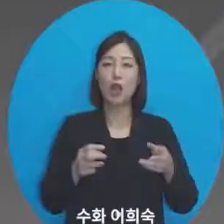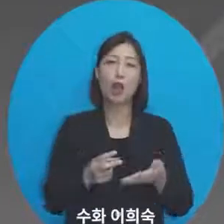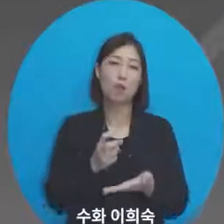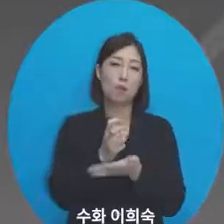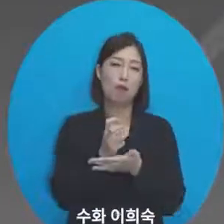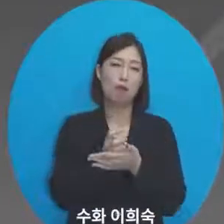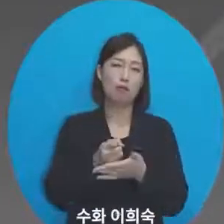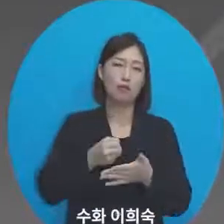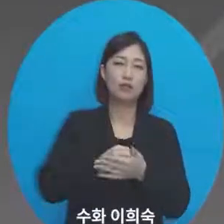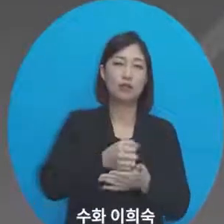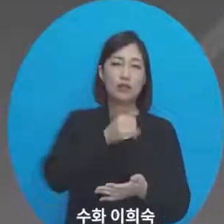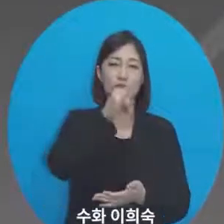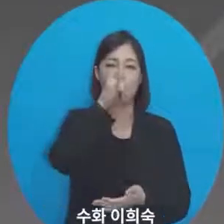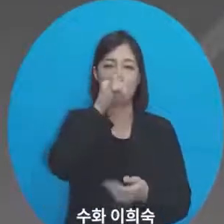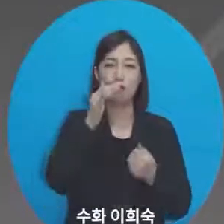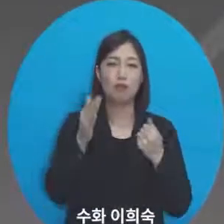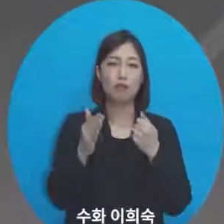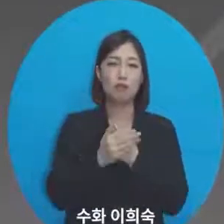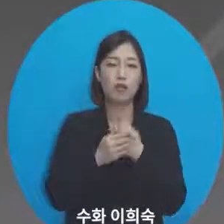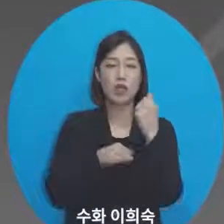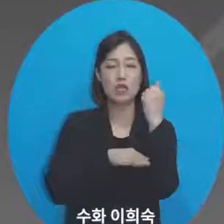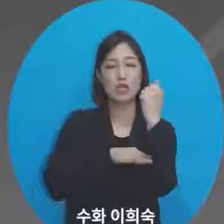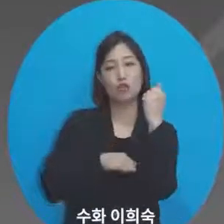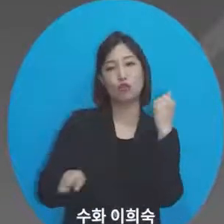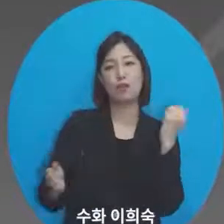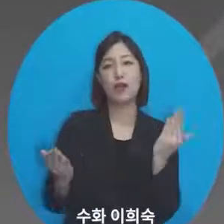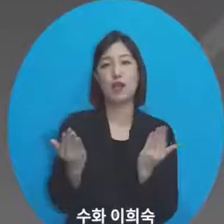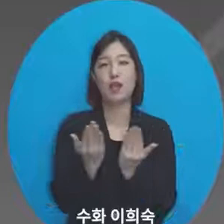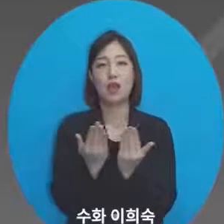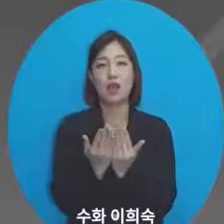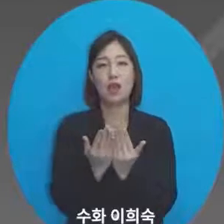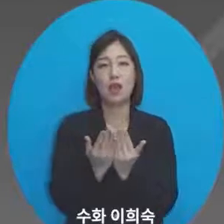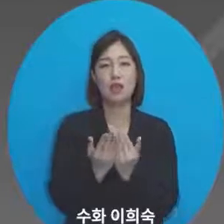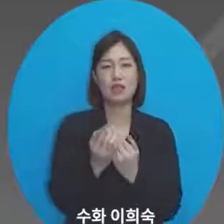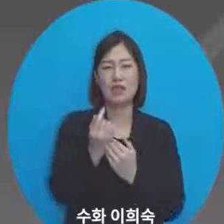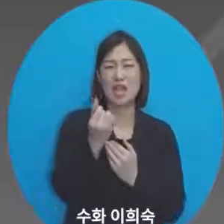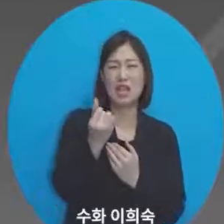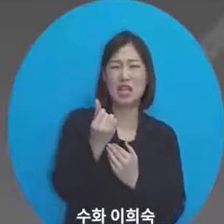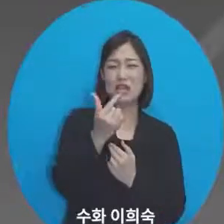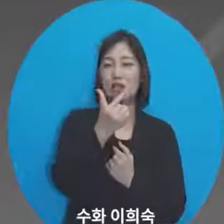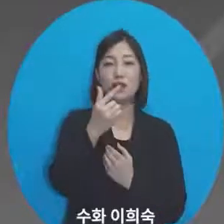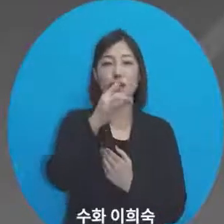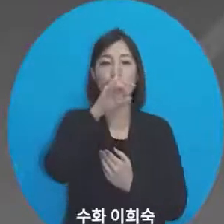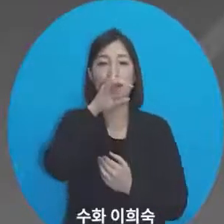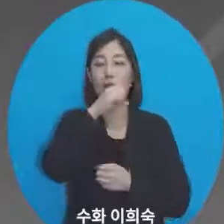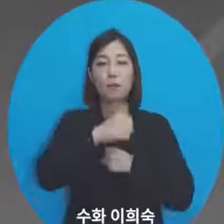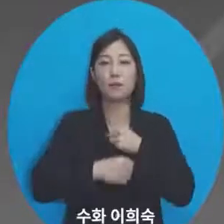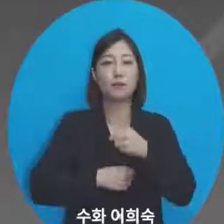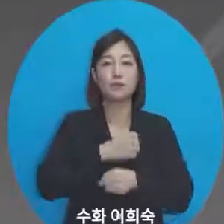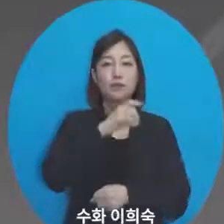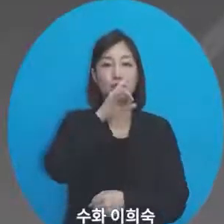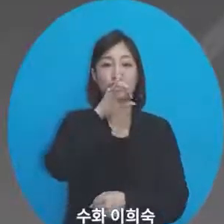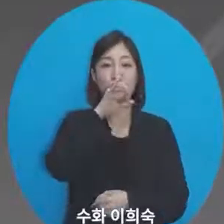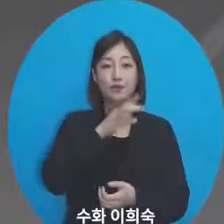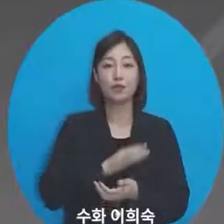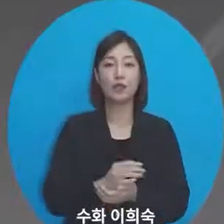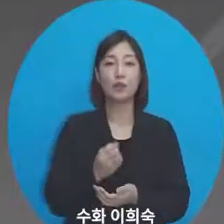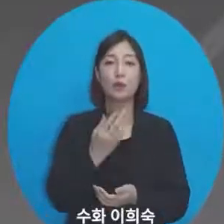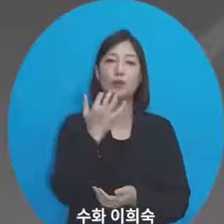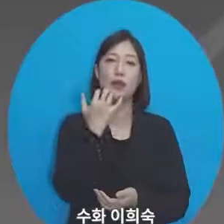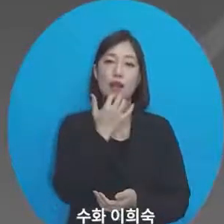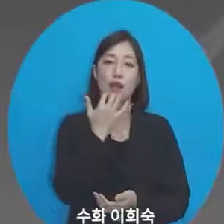해서 이거보다 크거나 작게 그리지 못하게 규정을 하고 있고요. 색상도